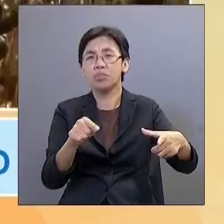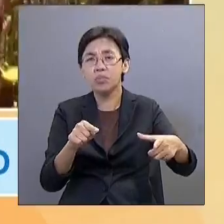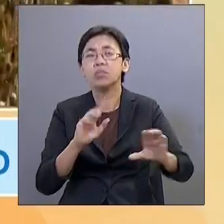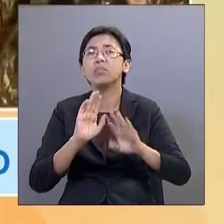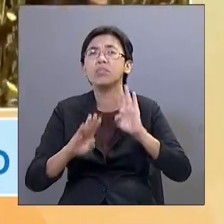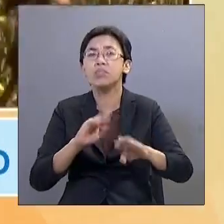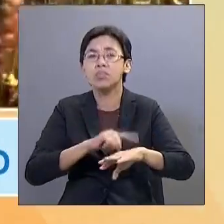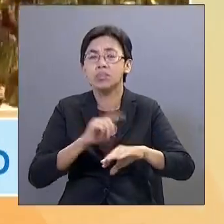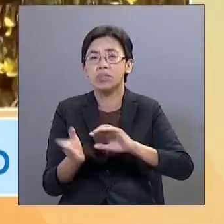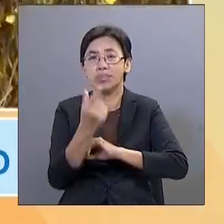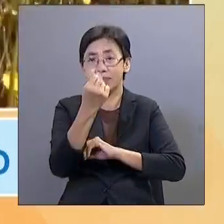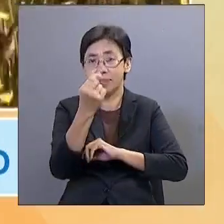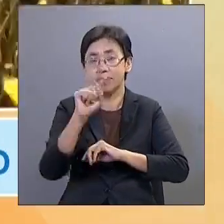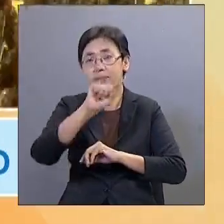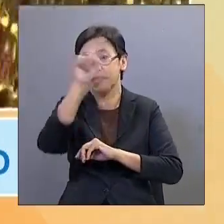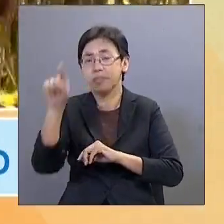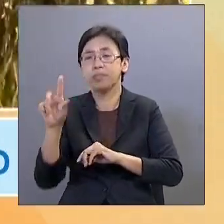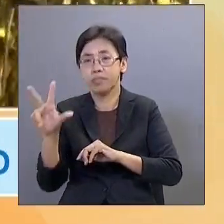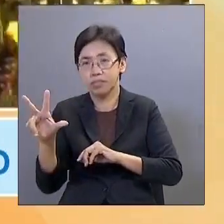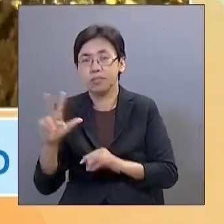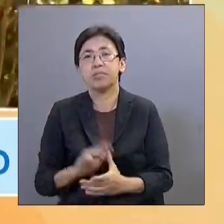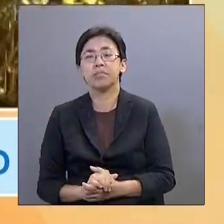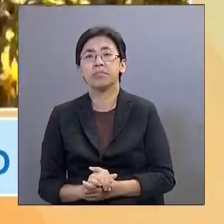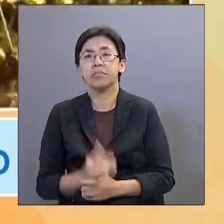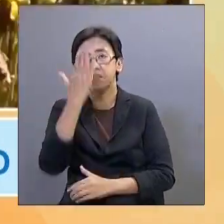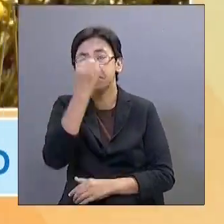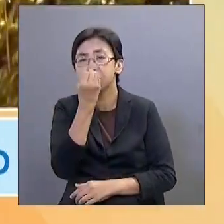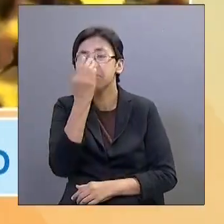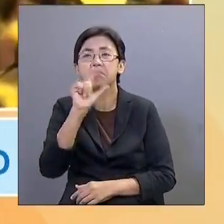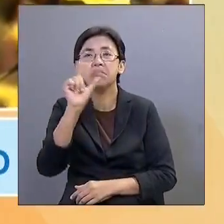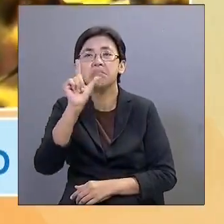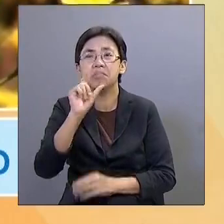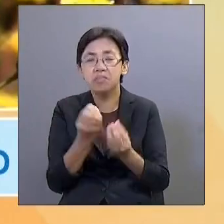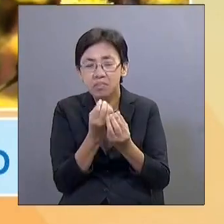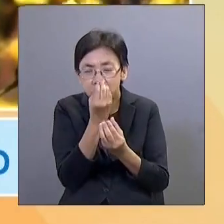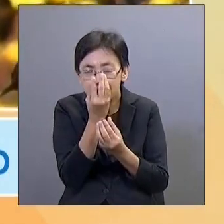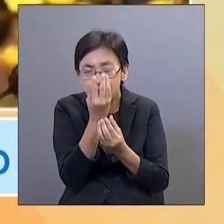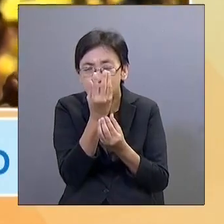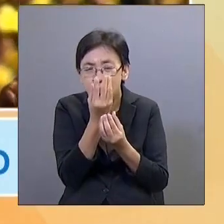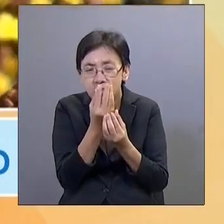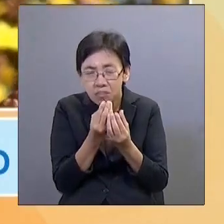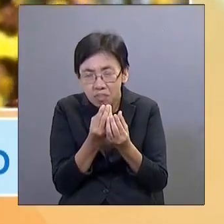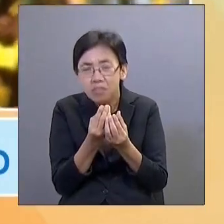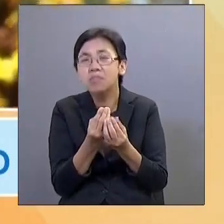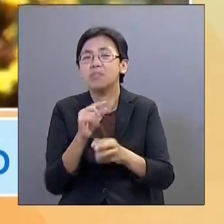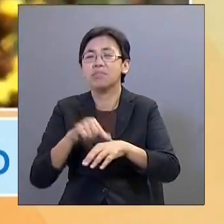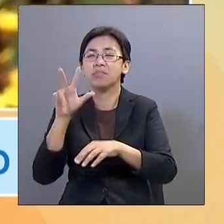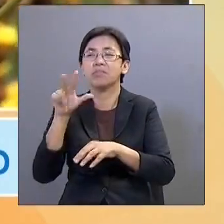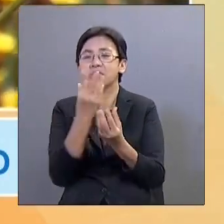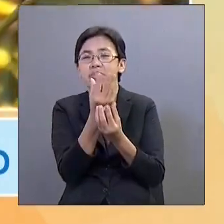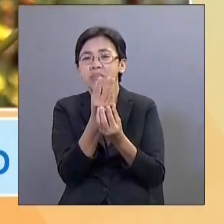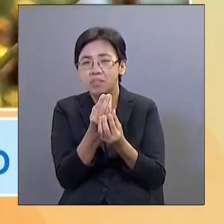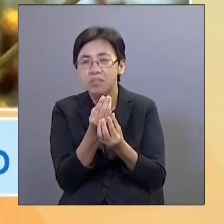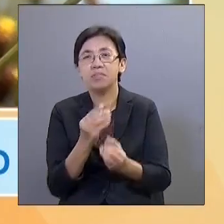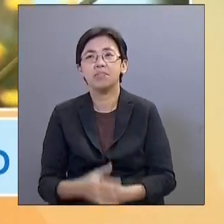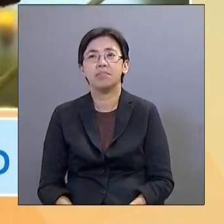มาณ11โมงเช้าจนถึงบ่าย3โมงนะคะเพราะว่าดอกจะเริ่มบานแล้วก็จะเริ่มหุบแล้วน้องก็จะเข้านอนตั้งแต่เย็นนะคะ ใช่ค่ะ ทีนี้